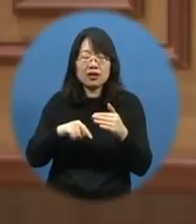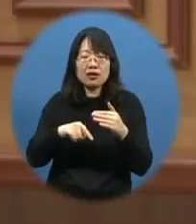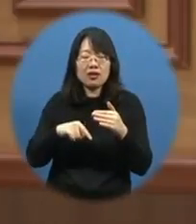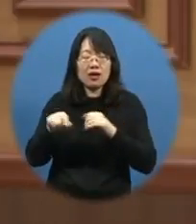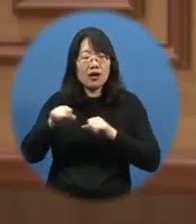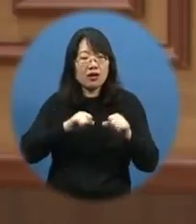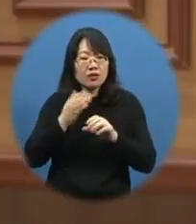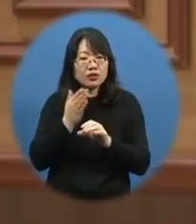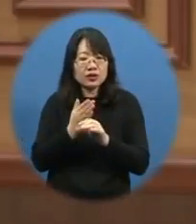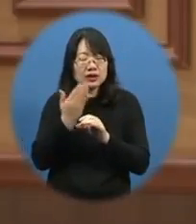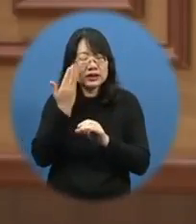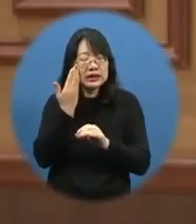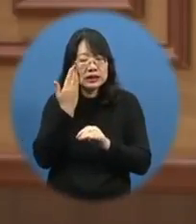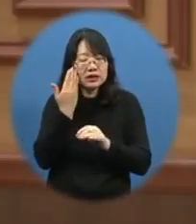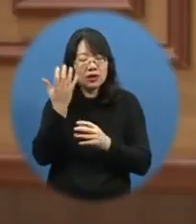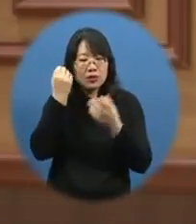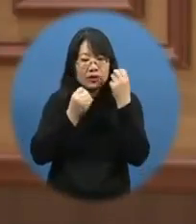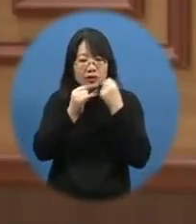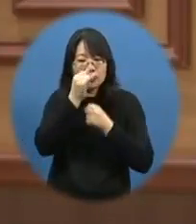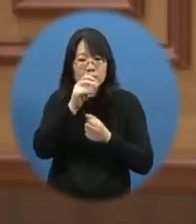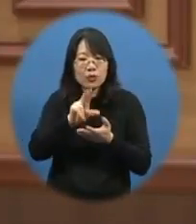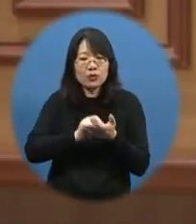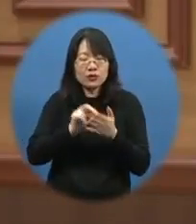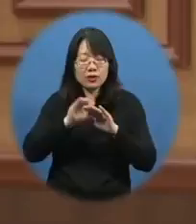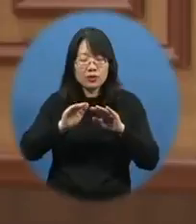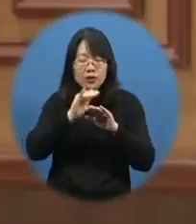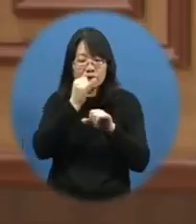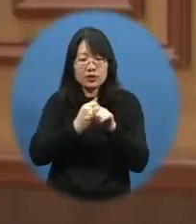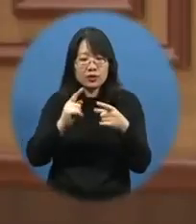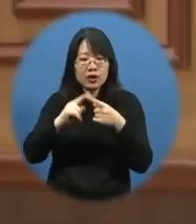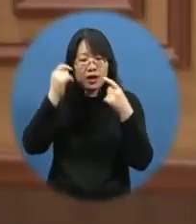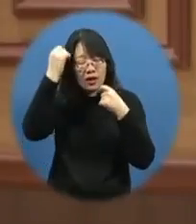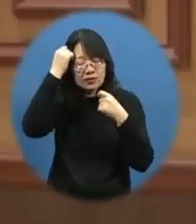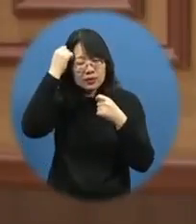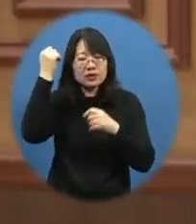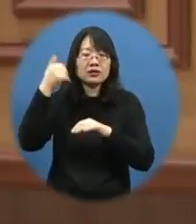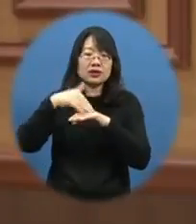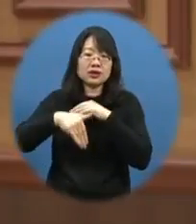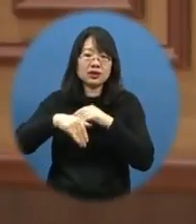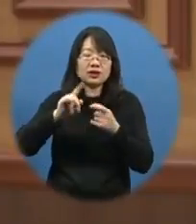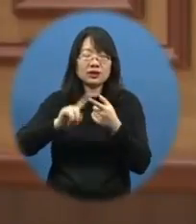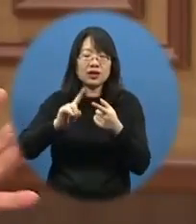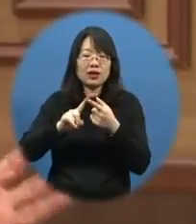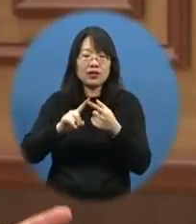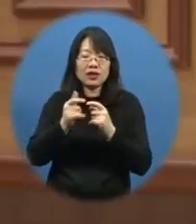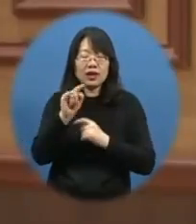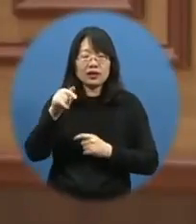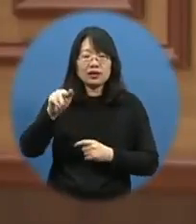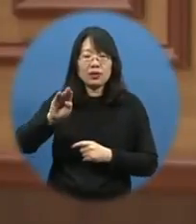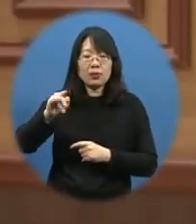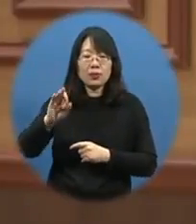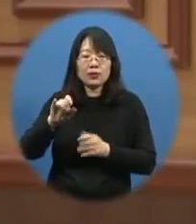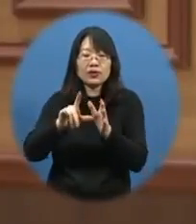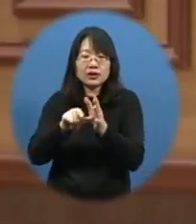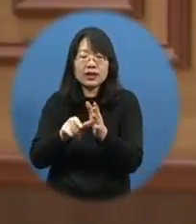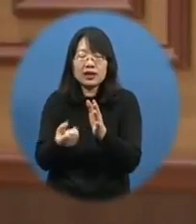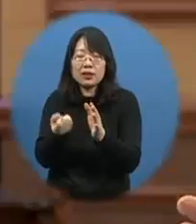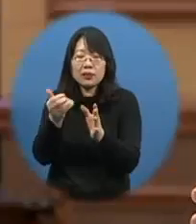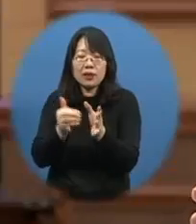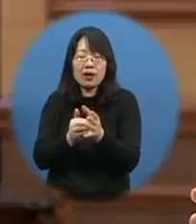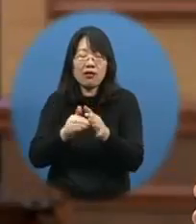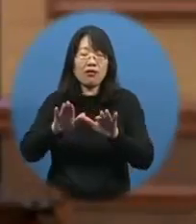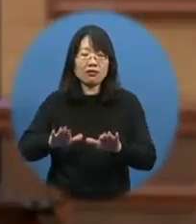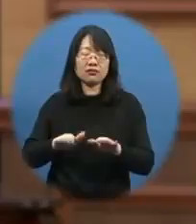있는 지식을 외우고 문제를 풀고 암기하고 이런 형태는 한석봉 시대에 있었던 것이지